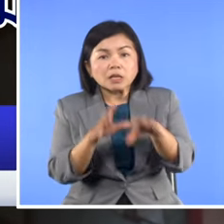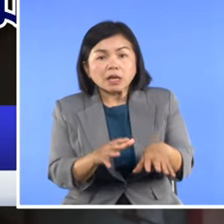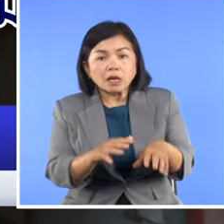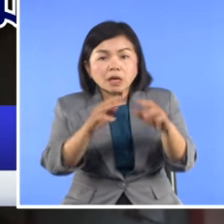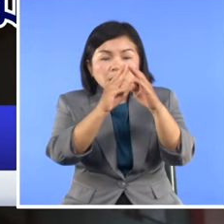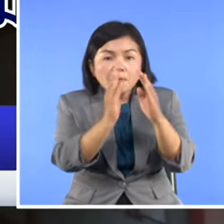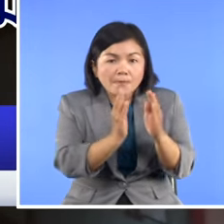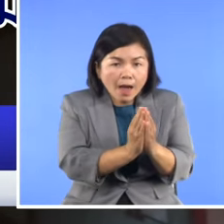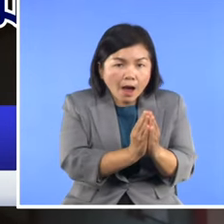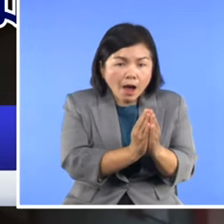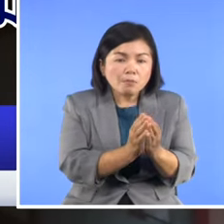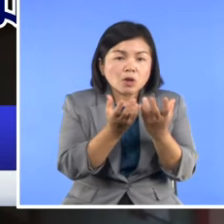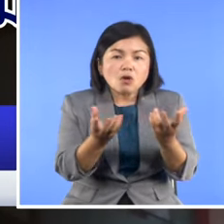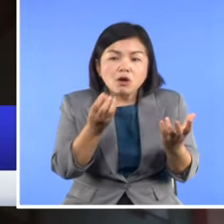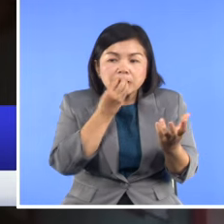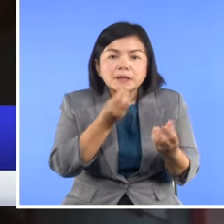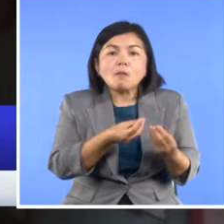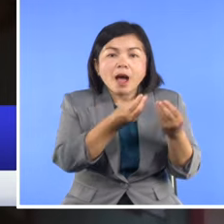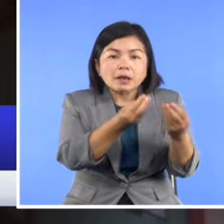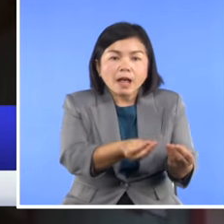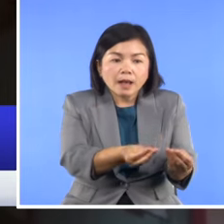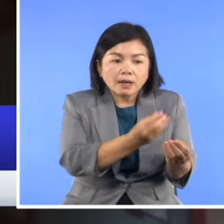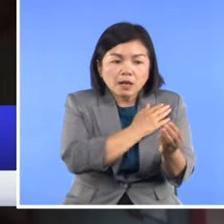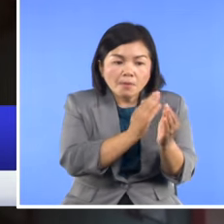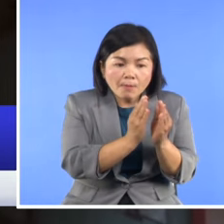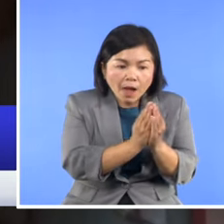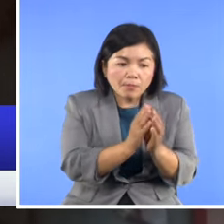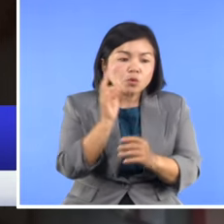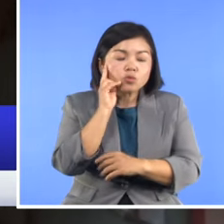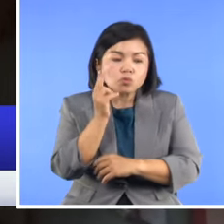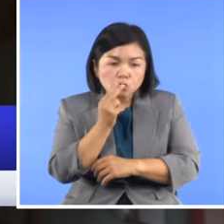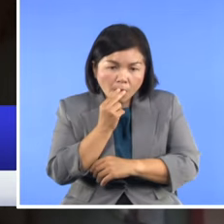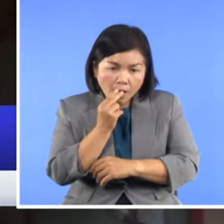อาหารมาให้อยู่คนหูหนวกด้ว